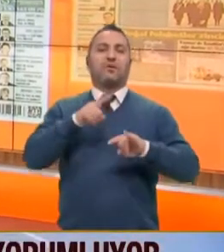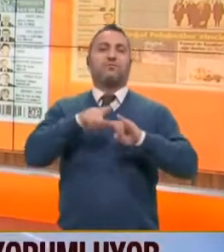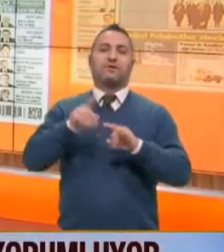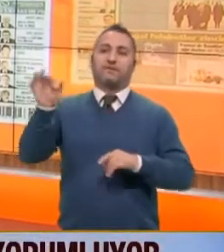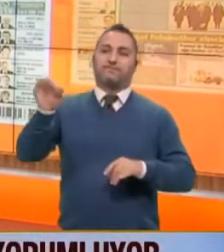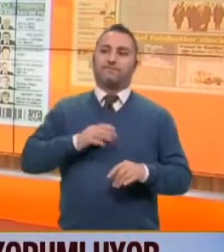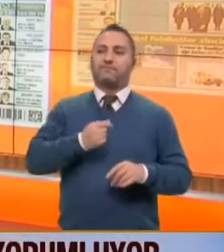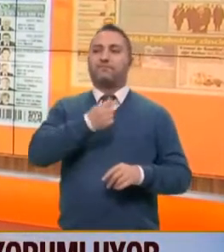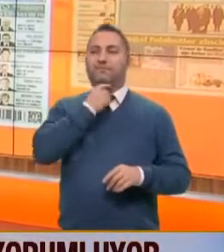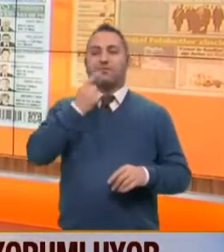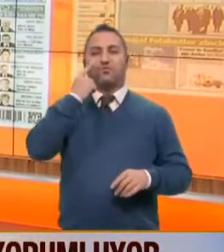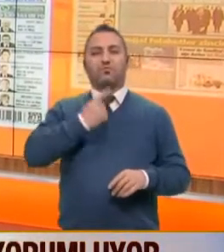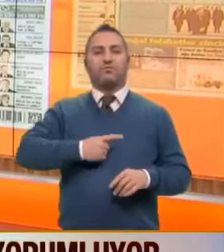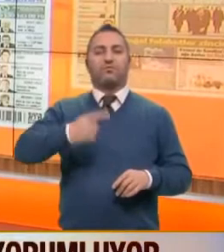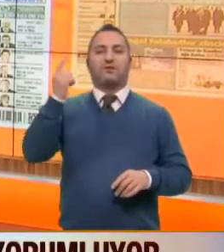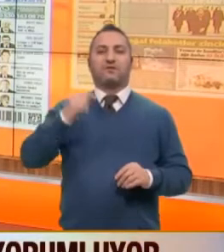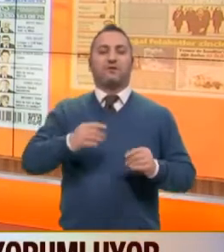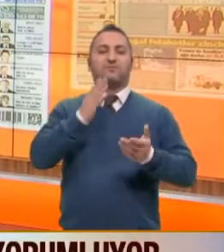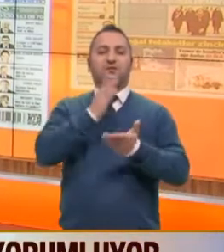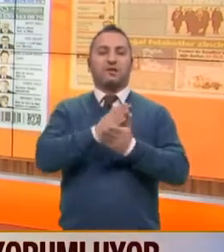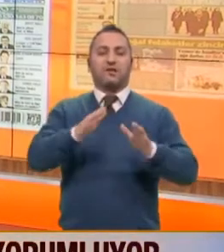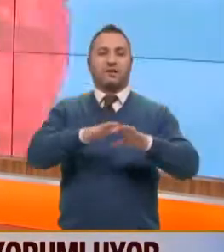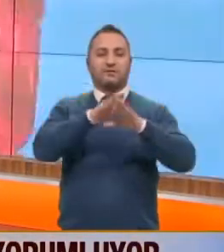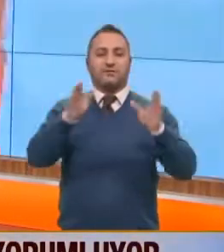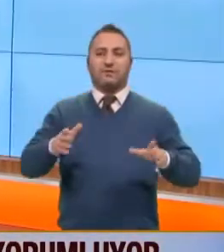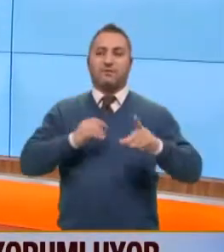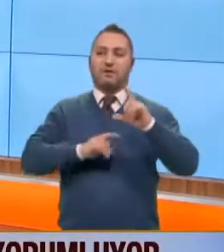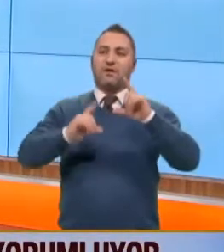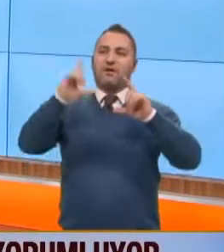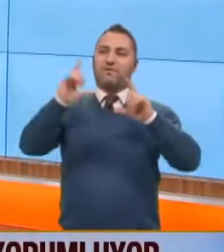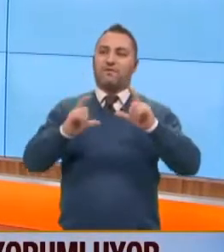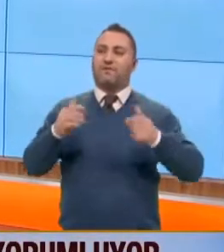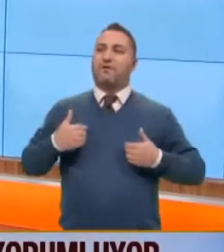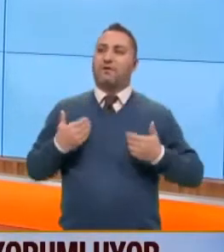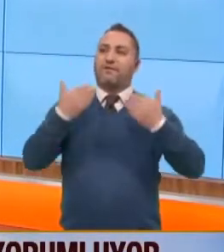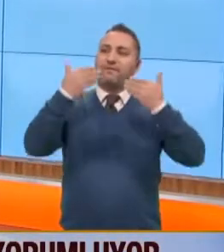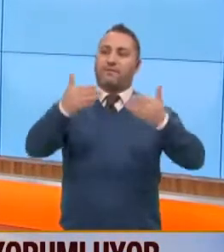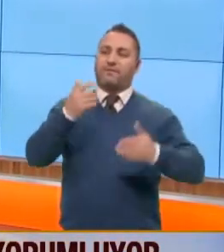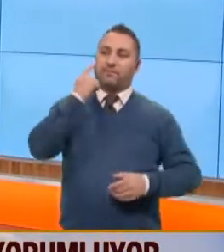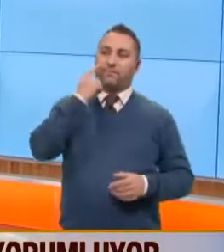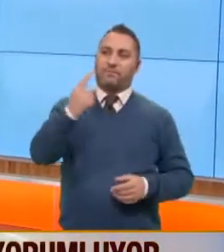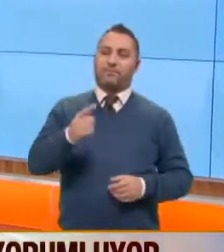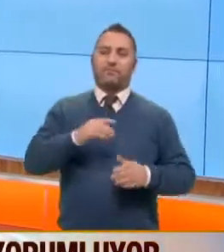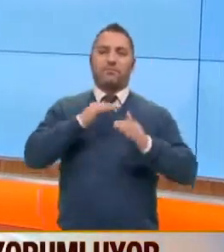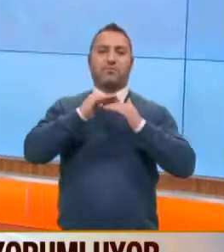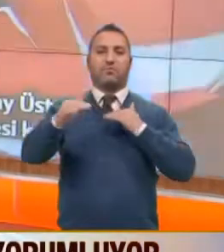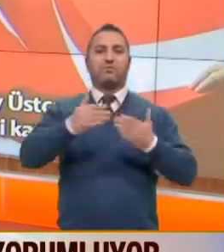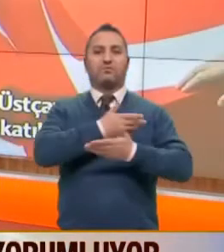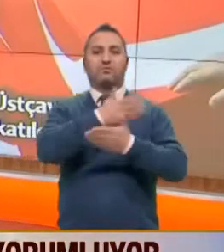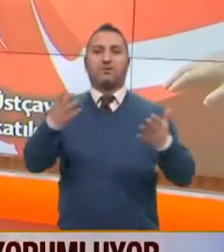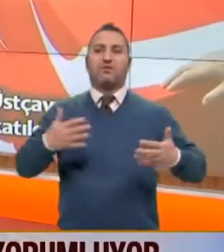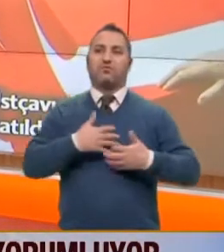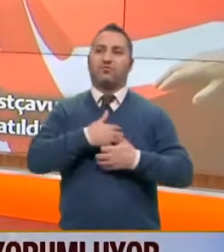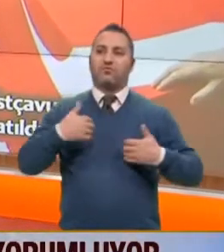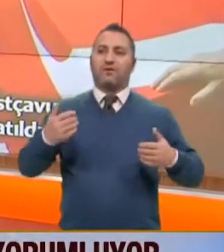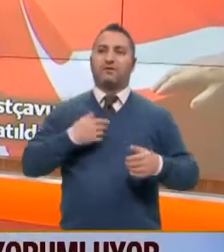Cumhurbaşkanı'nın şehidimizin cenaze merasimindeki fotoğrafını getirsin. Ve bugün ulusal güvenliğimiz etiketi altında